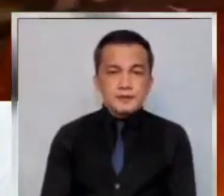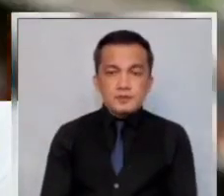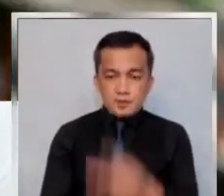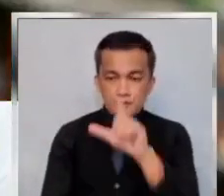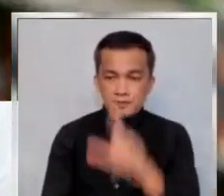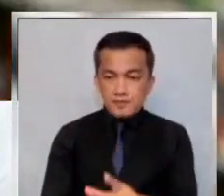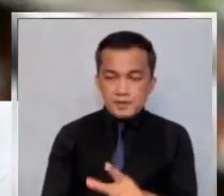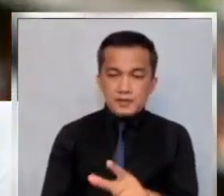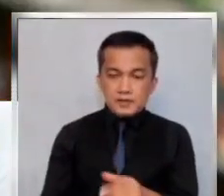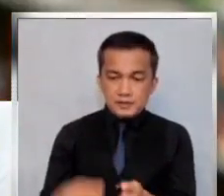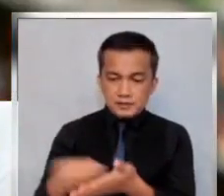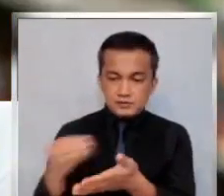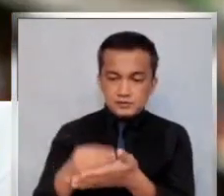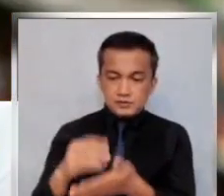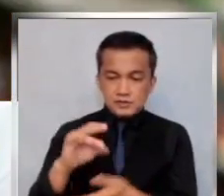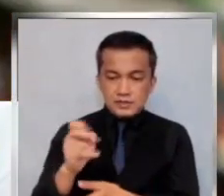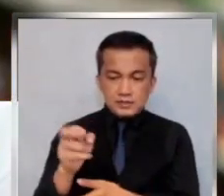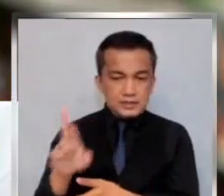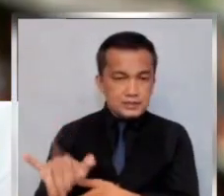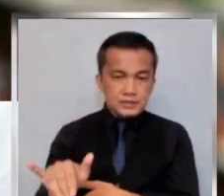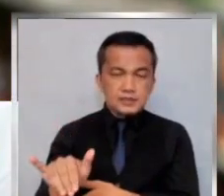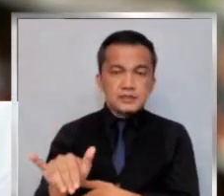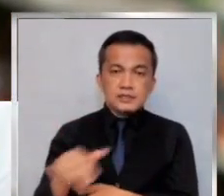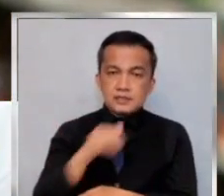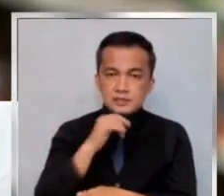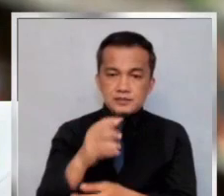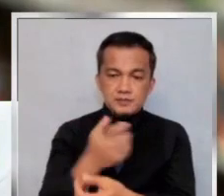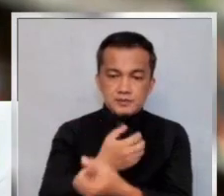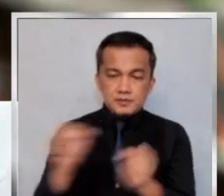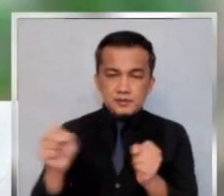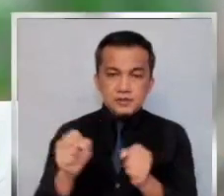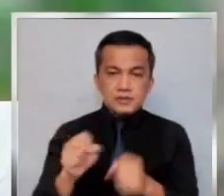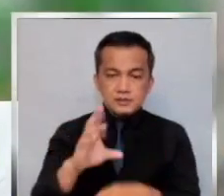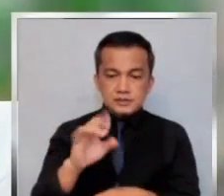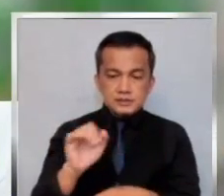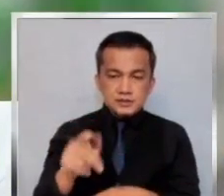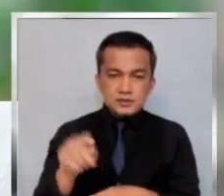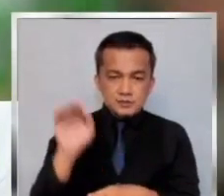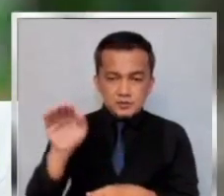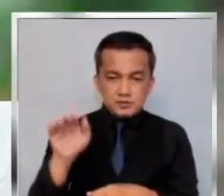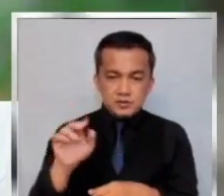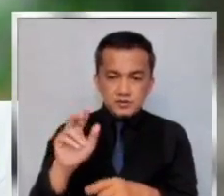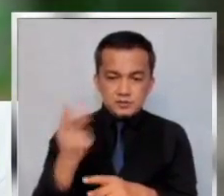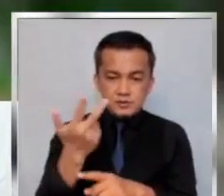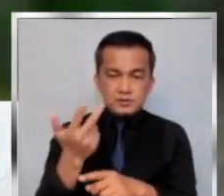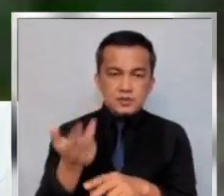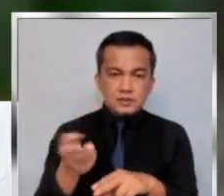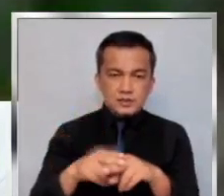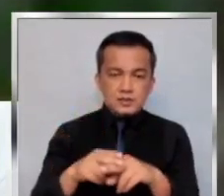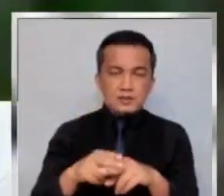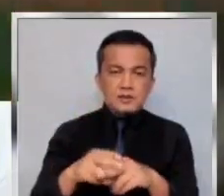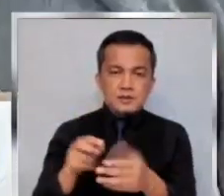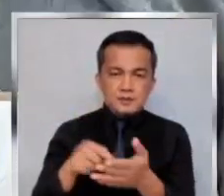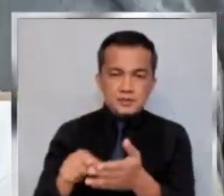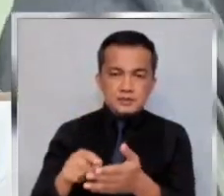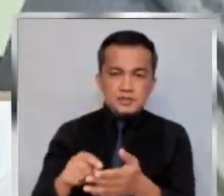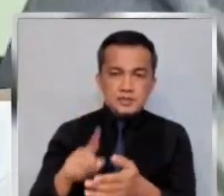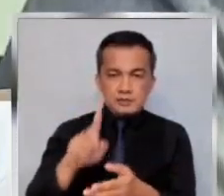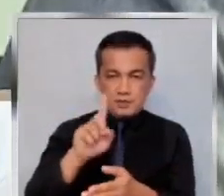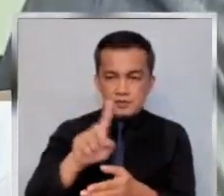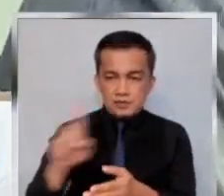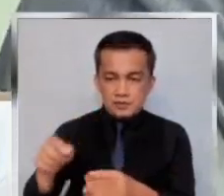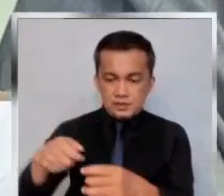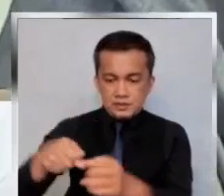cannery, hindi pa rin daw babawiin ng CSAP ang petisyon nilang 3 pisong taas singil sa bawat lata ng sardinas. Many of